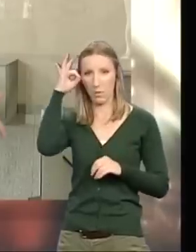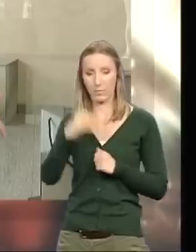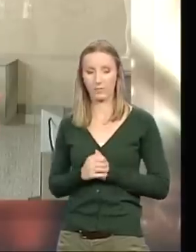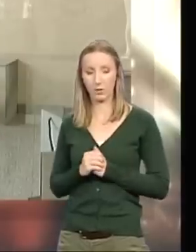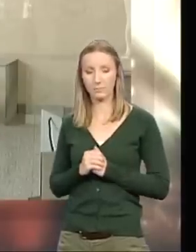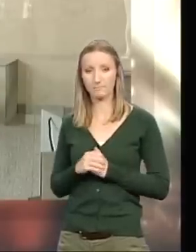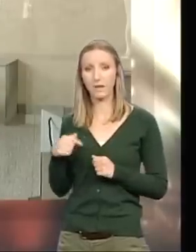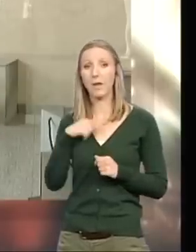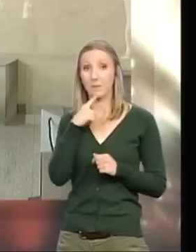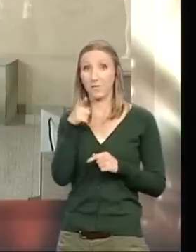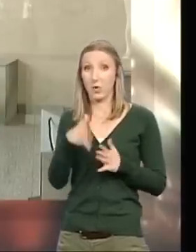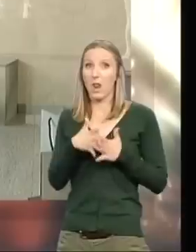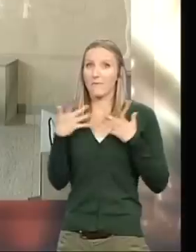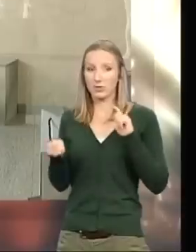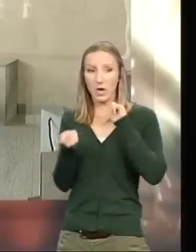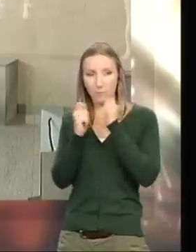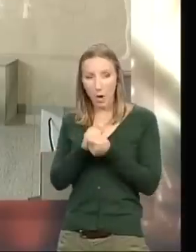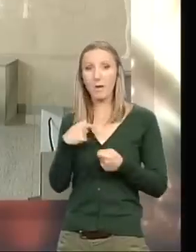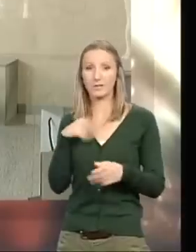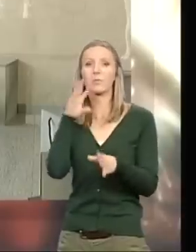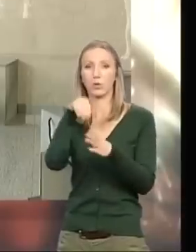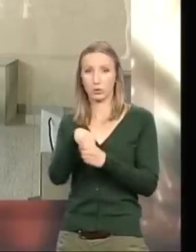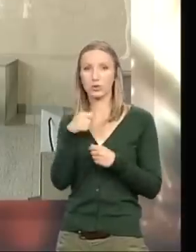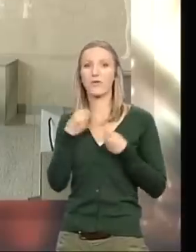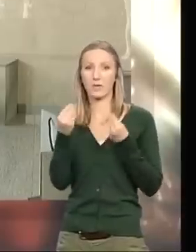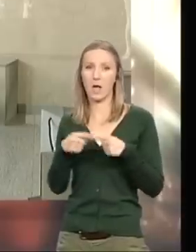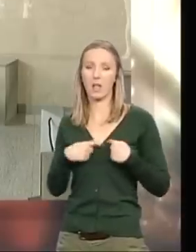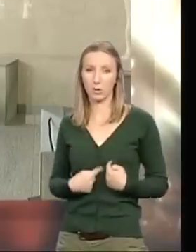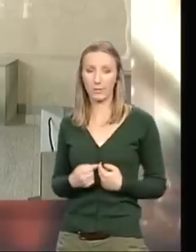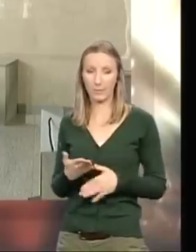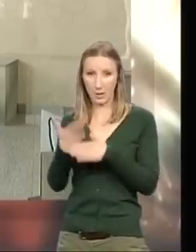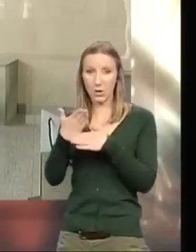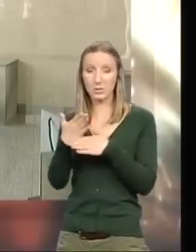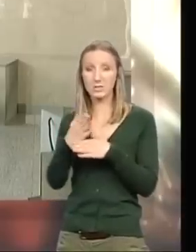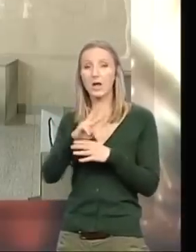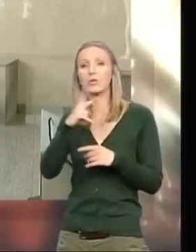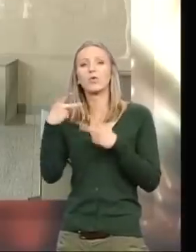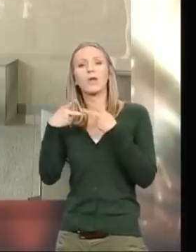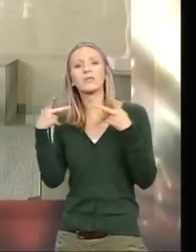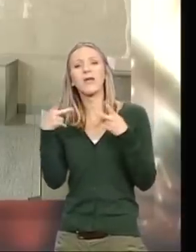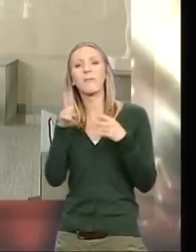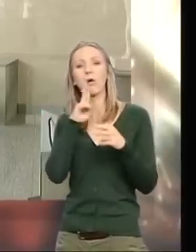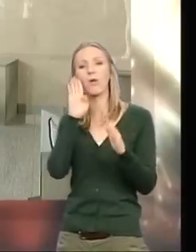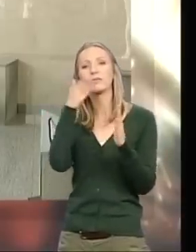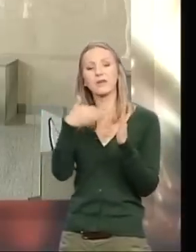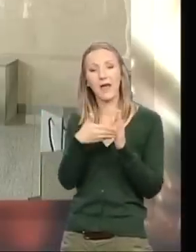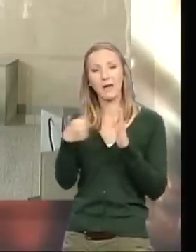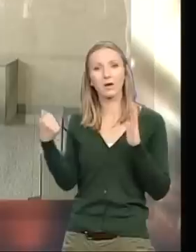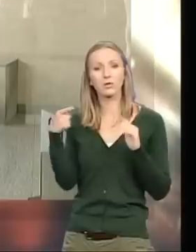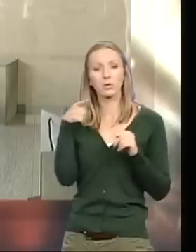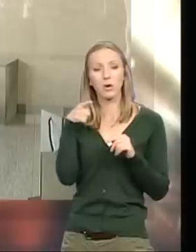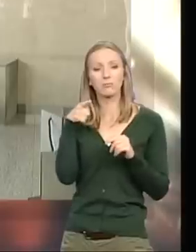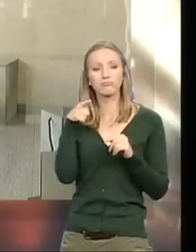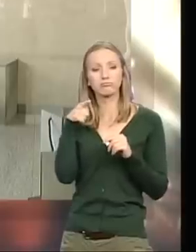bih to istakla kao najveću promenu, u kojoj smo i mi učestvovali i dali doprinus. Postoji jedna druga tema koja direktno pogađa o